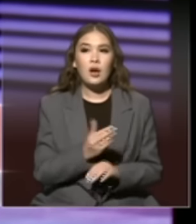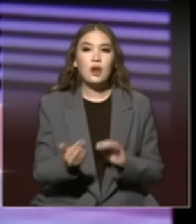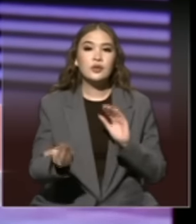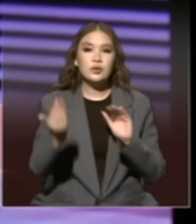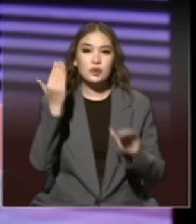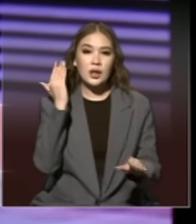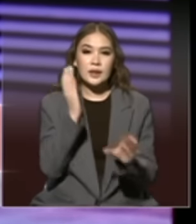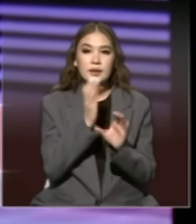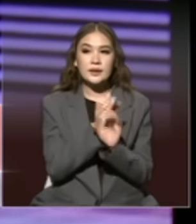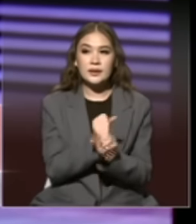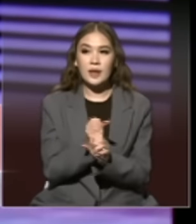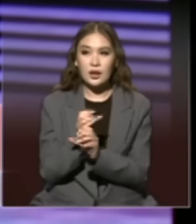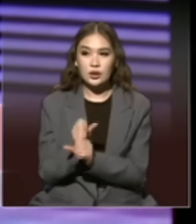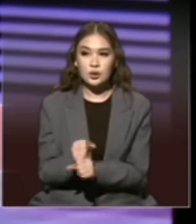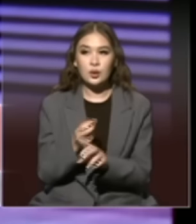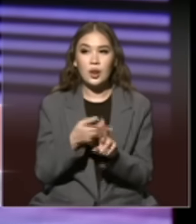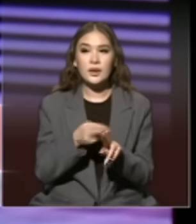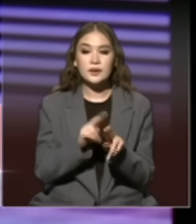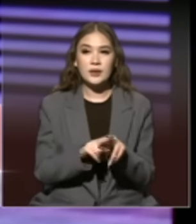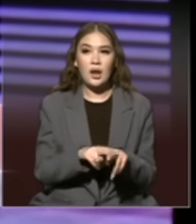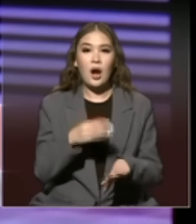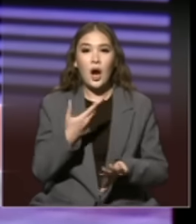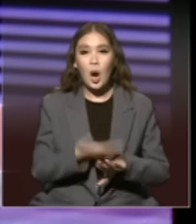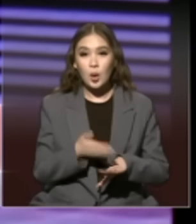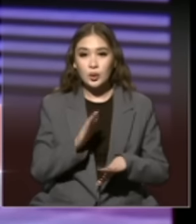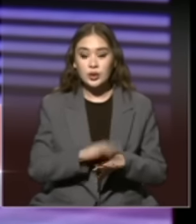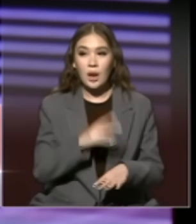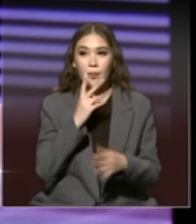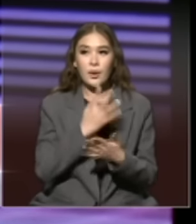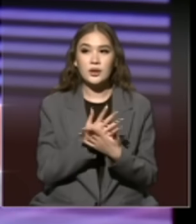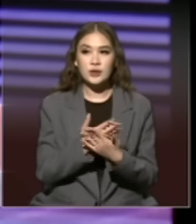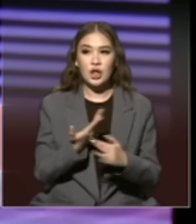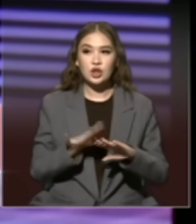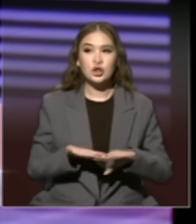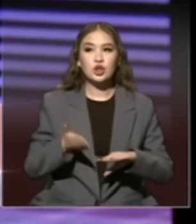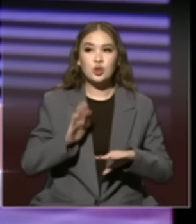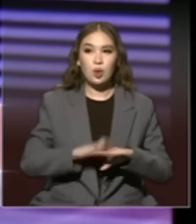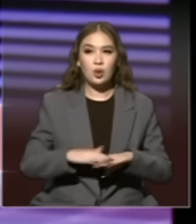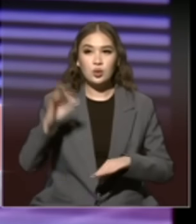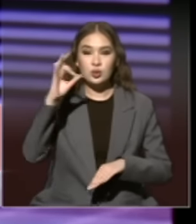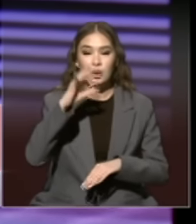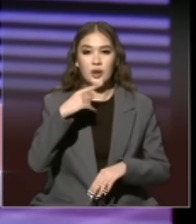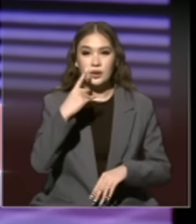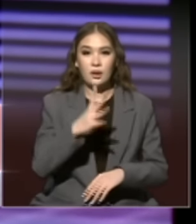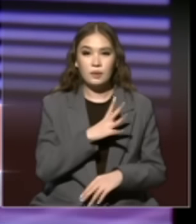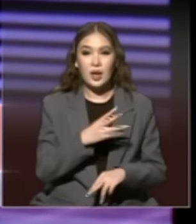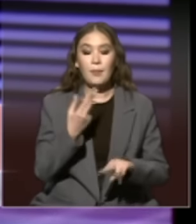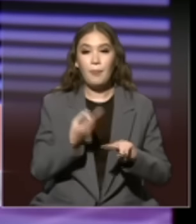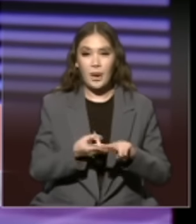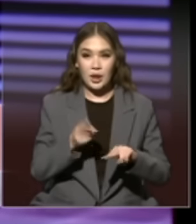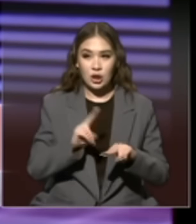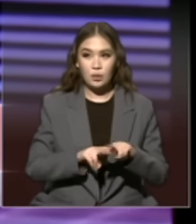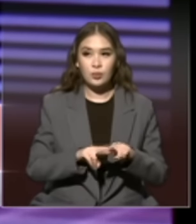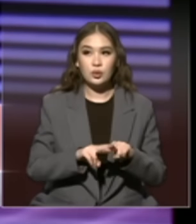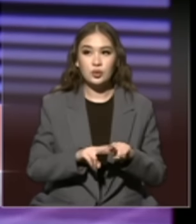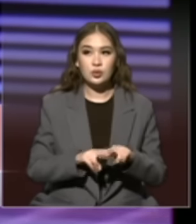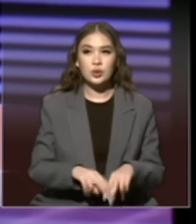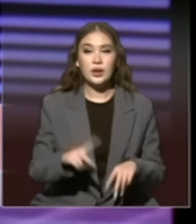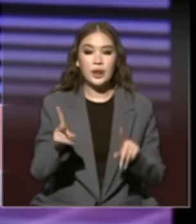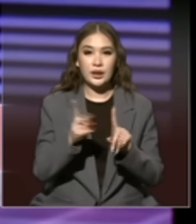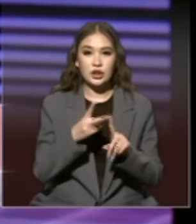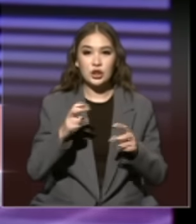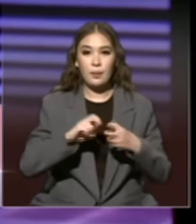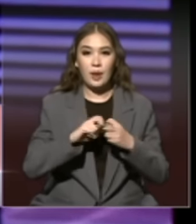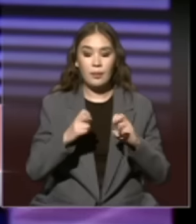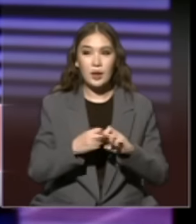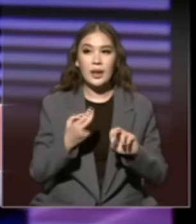жазаның қысқартылуы болып тұр. Ал енді ауырлататын жағдай жаңа аса қатыгездік деген мәселе. ескерілмеген. Сондықтан да сосын екінші мәселе